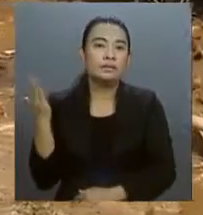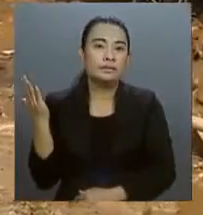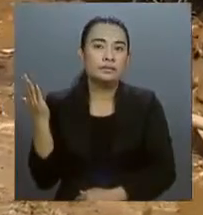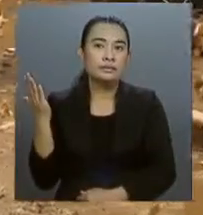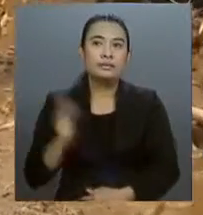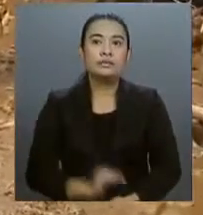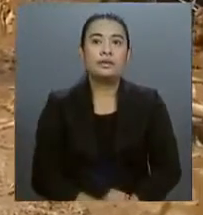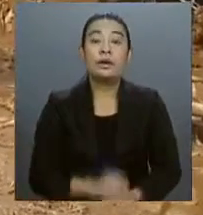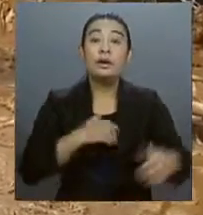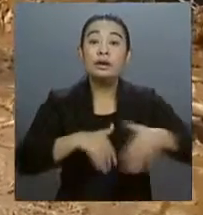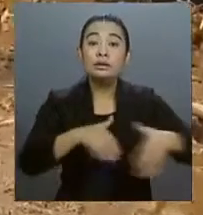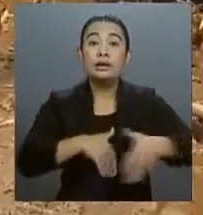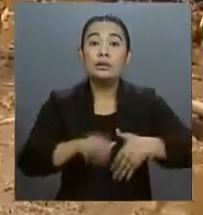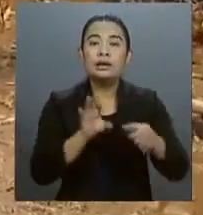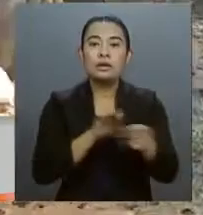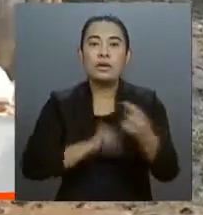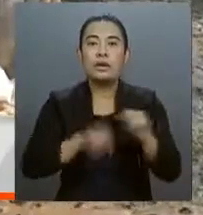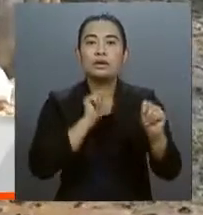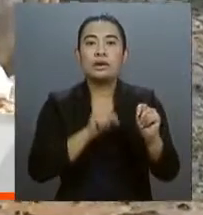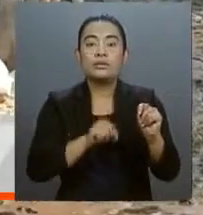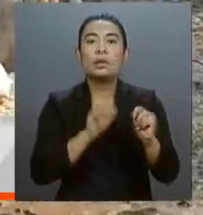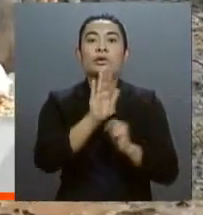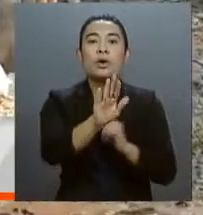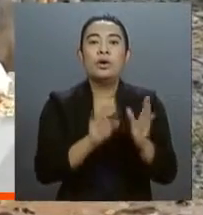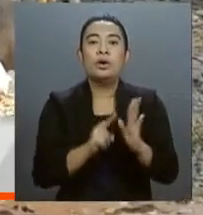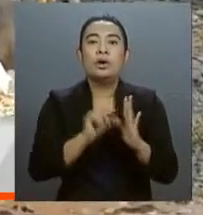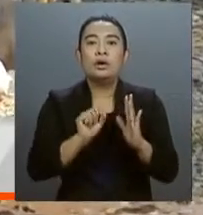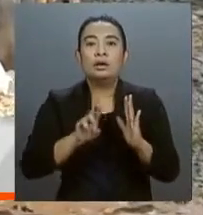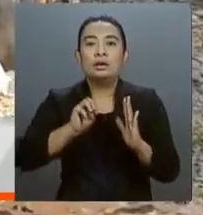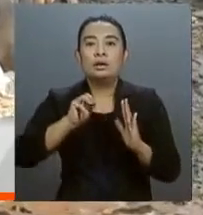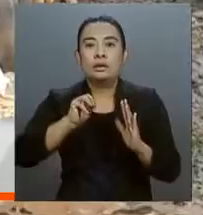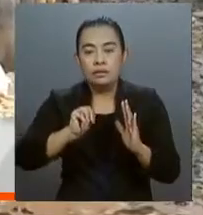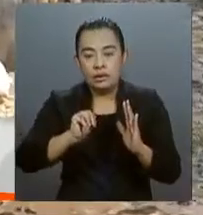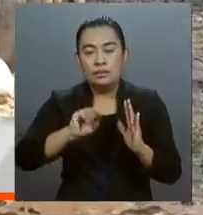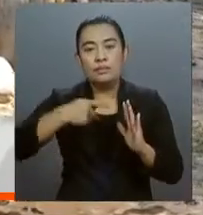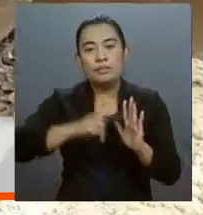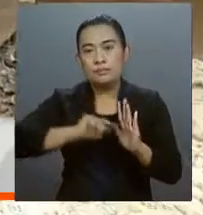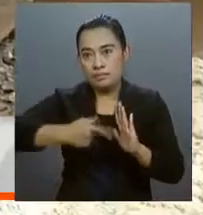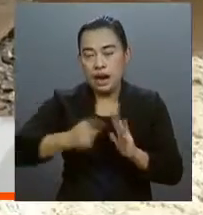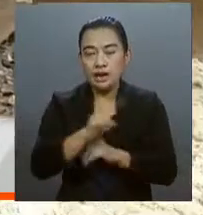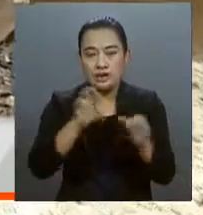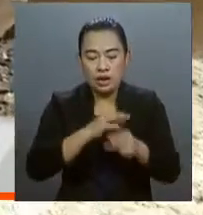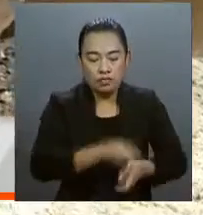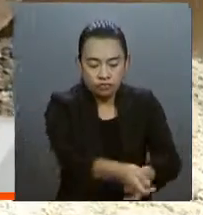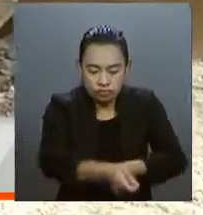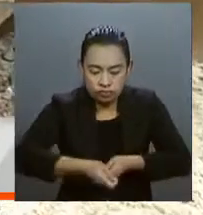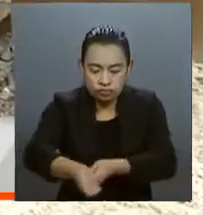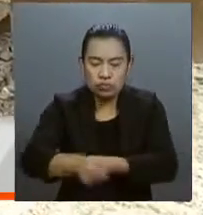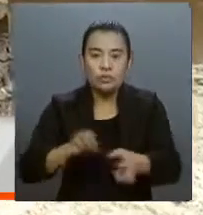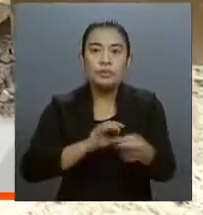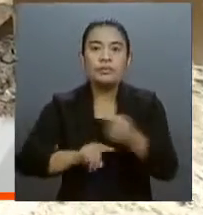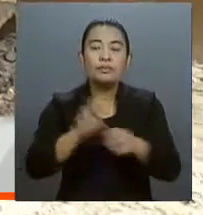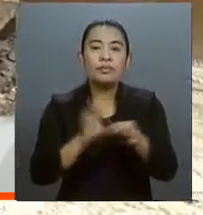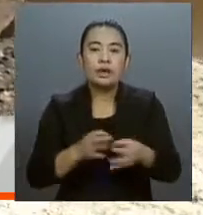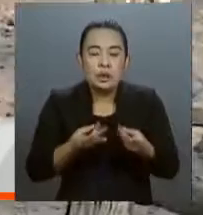ชาวบ้านโป่งน้ำร้อนตำบลเสริมกลางอำเภอเสริมงามจังหวัดลำปางทำความสะอาดบ้านเรือนและเก็บกวาดดินโคลนซากกิ่งไม้